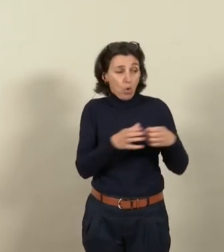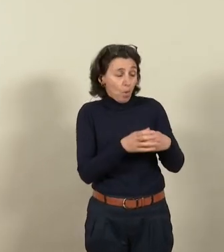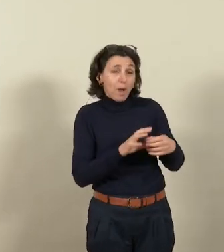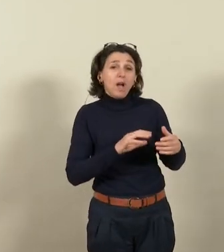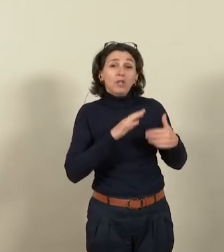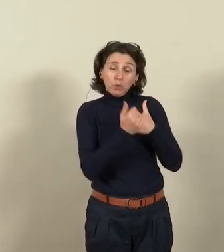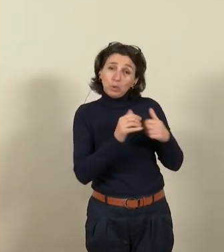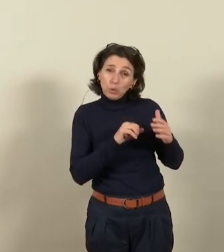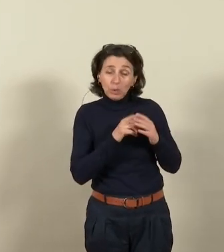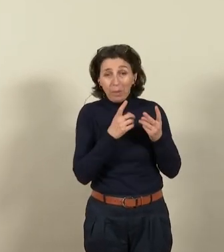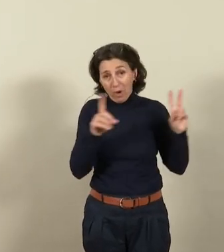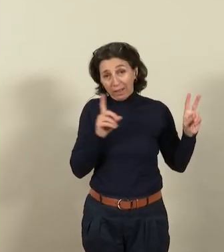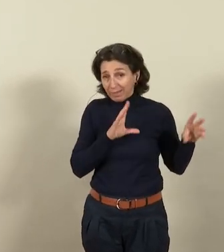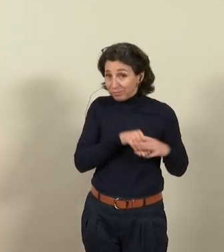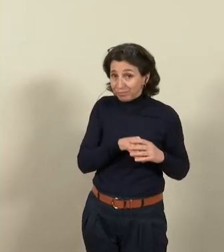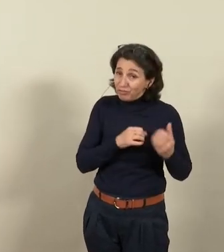souvent